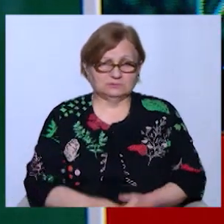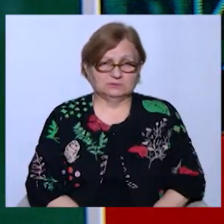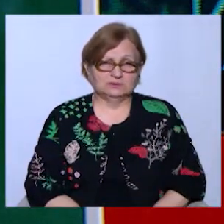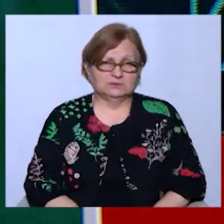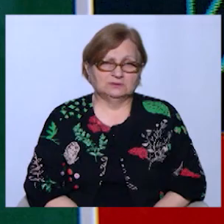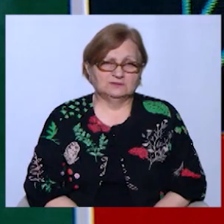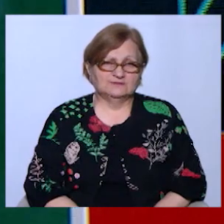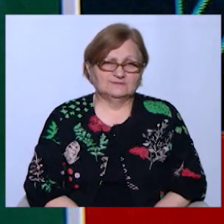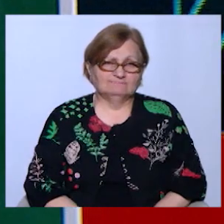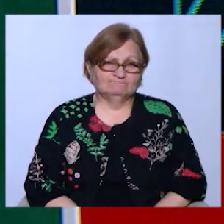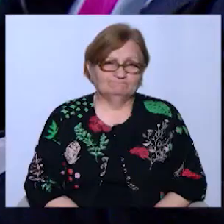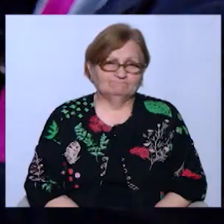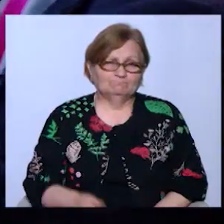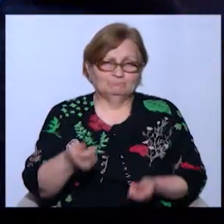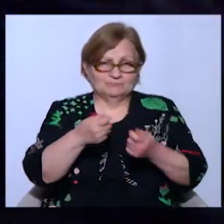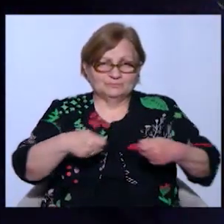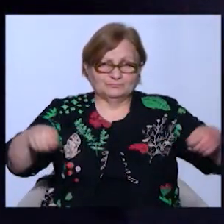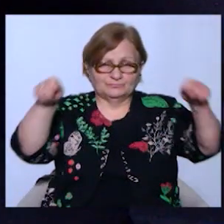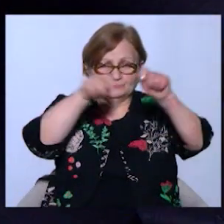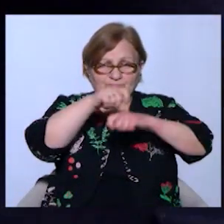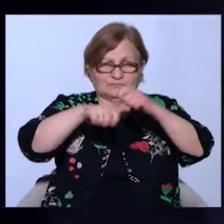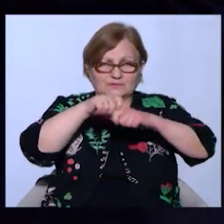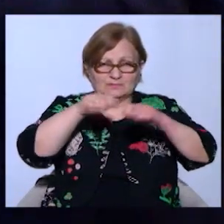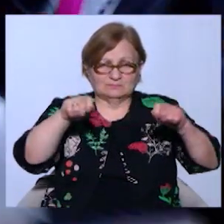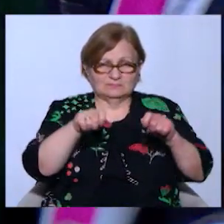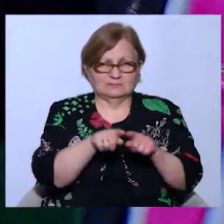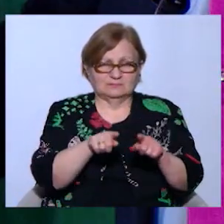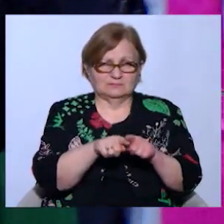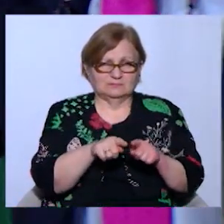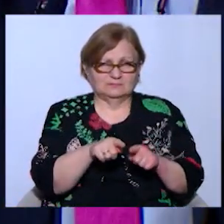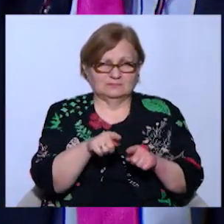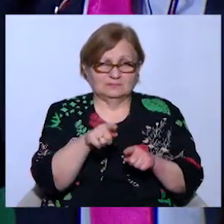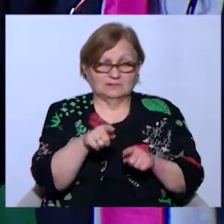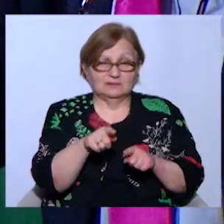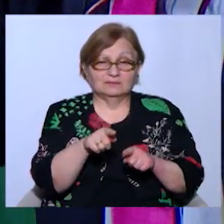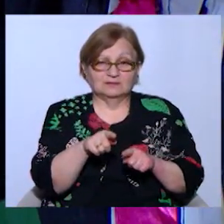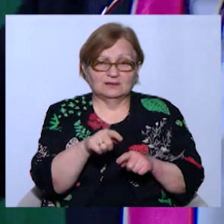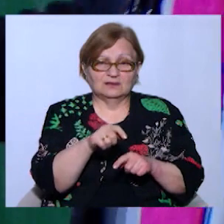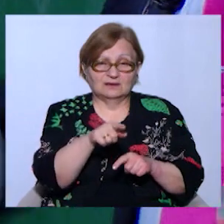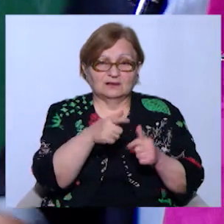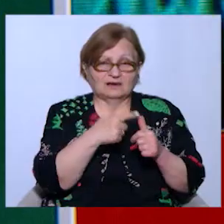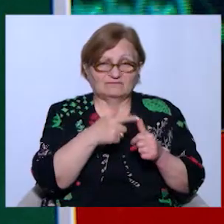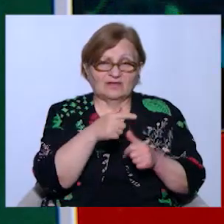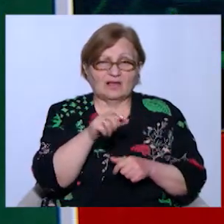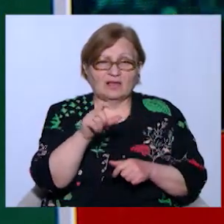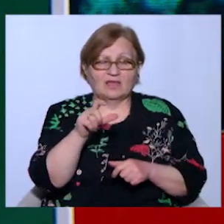არის აი ეს, რომ შემოვახვიო და მოვიტანო აქ და აქედან აქ, აი რომ შევკრა პირი აგერ. ეს არის სწორედ ელი.